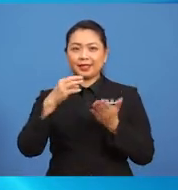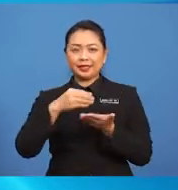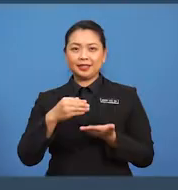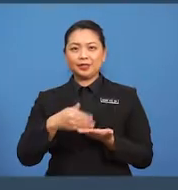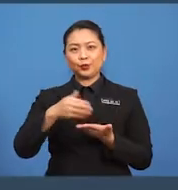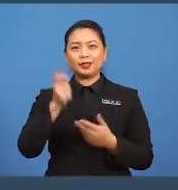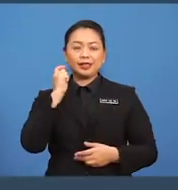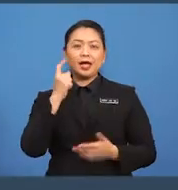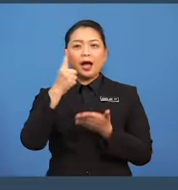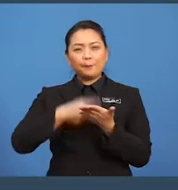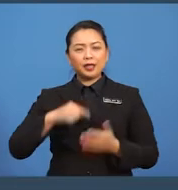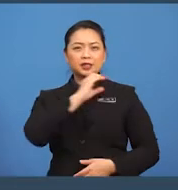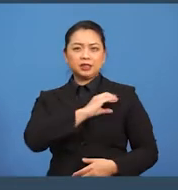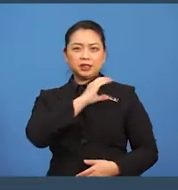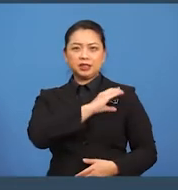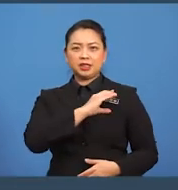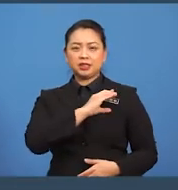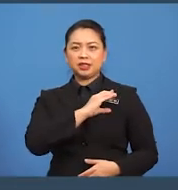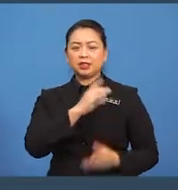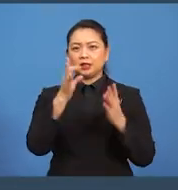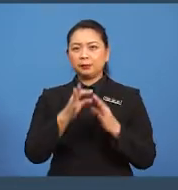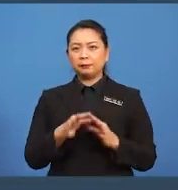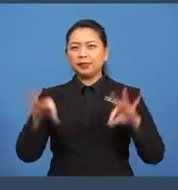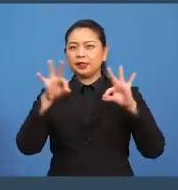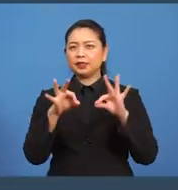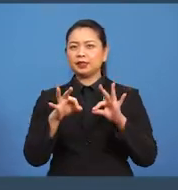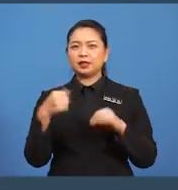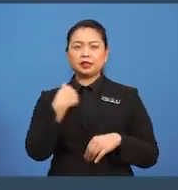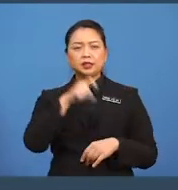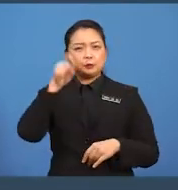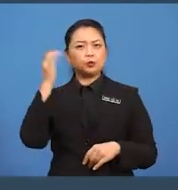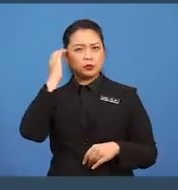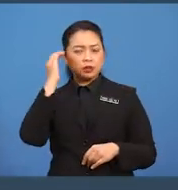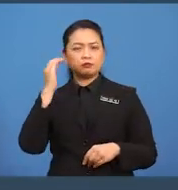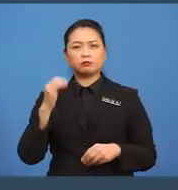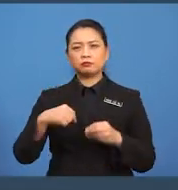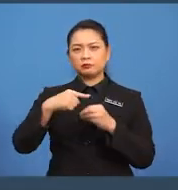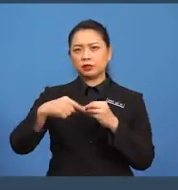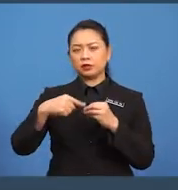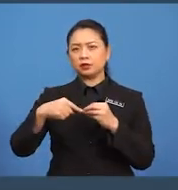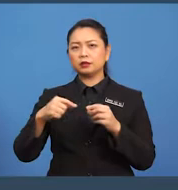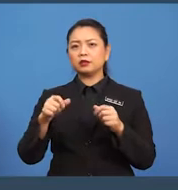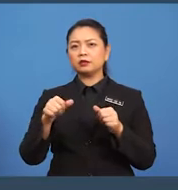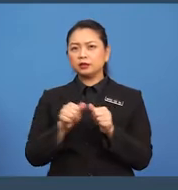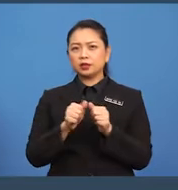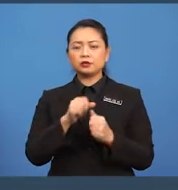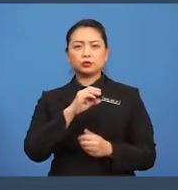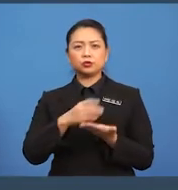tadi, apakah ciri-ciri penting yang perlu kita ketahui berkaitan algoritma sort